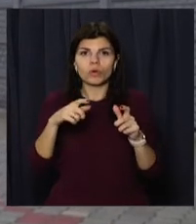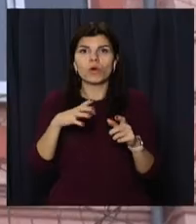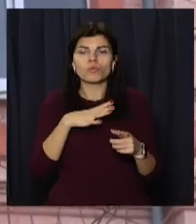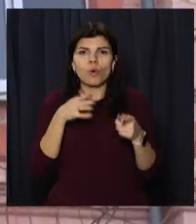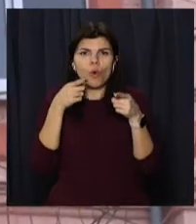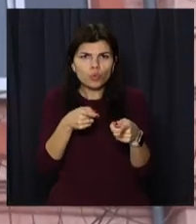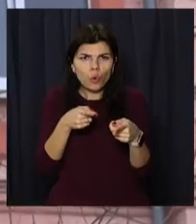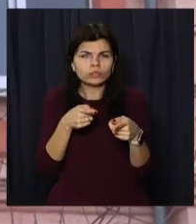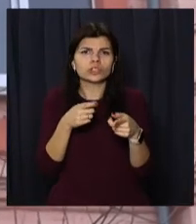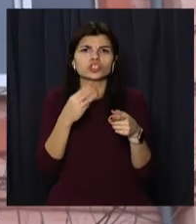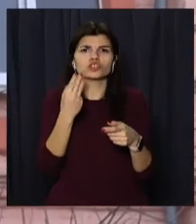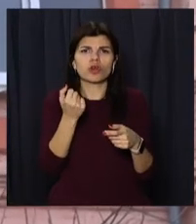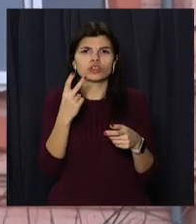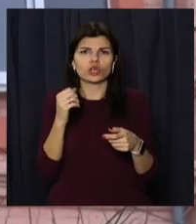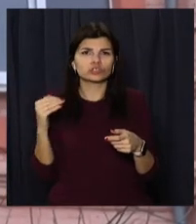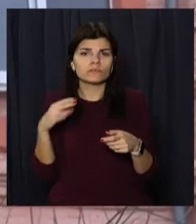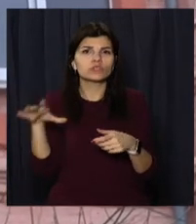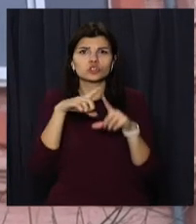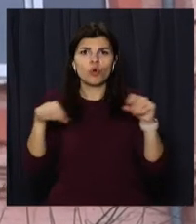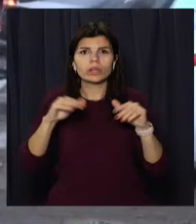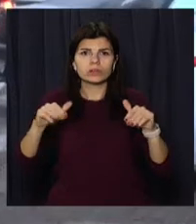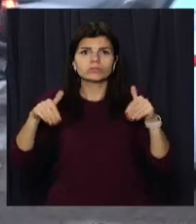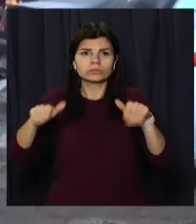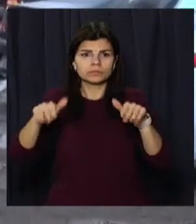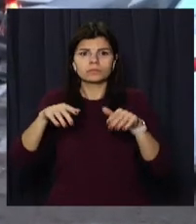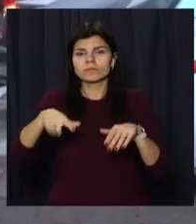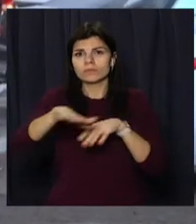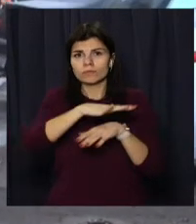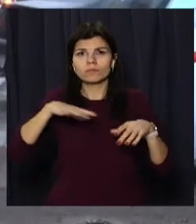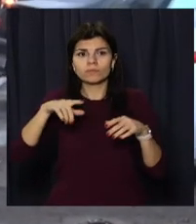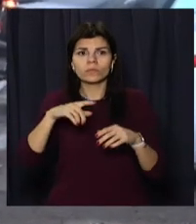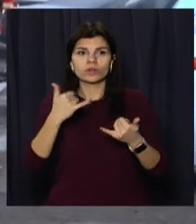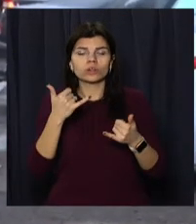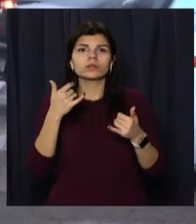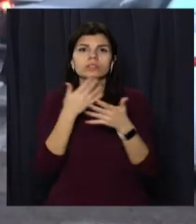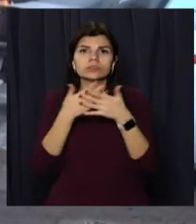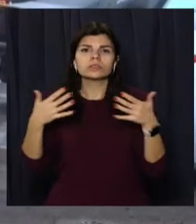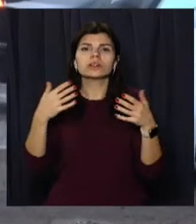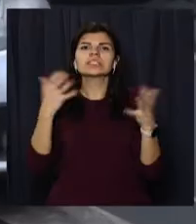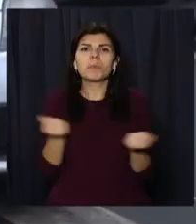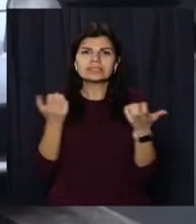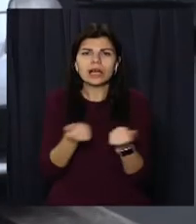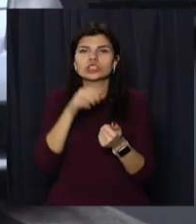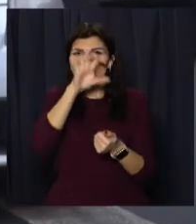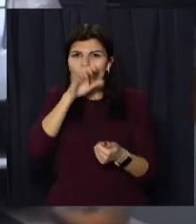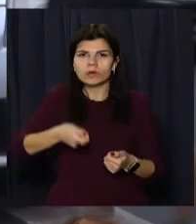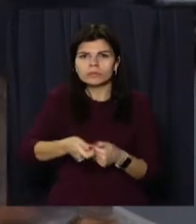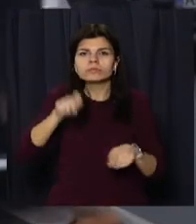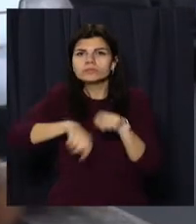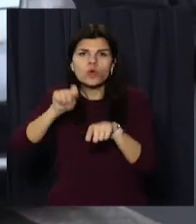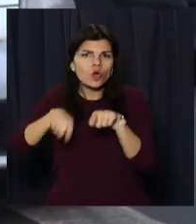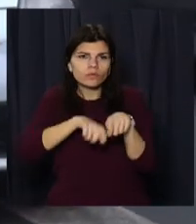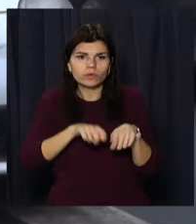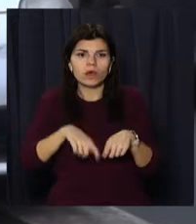навіть шантаж. Зараз в усіх школах евакуюють дітей. Всередині приміщень працюють вибухотехніки та рятувальники. Поряд із